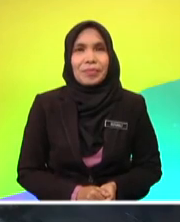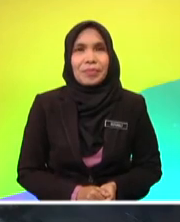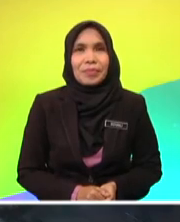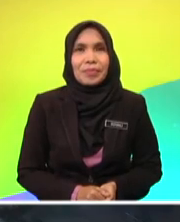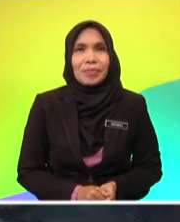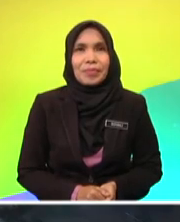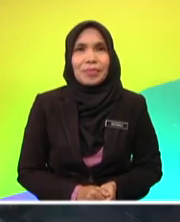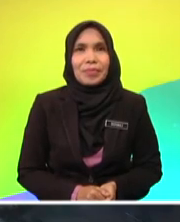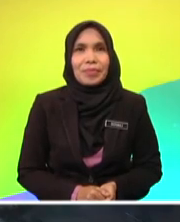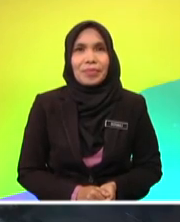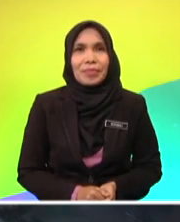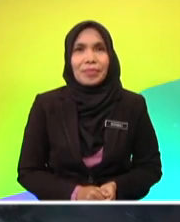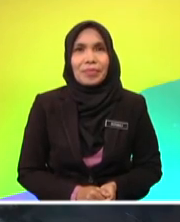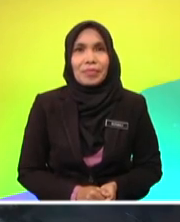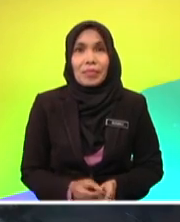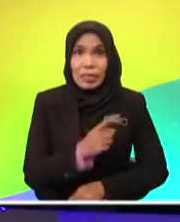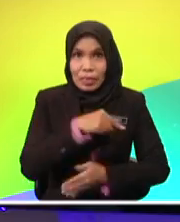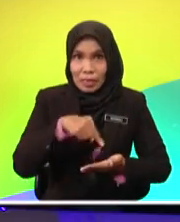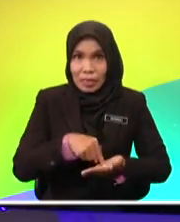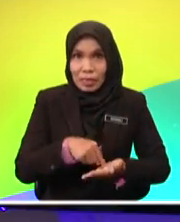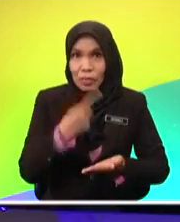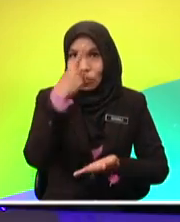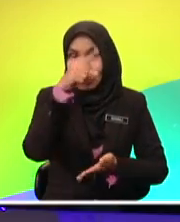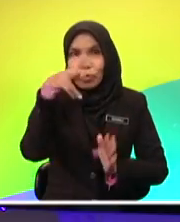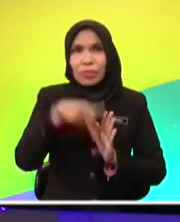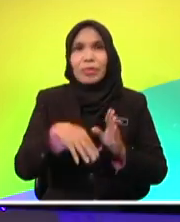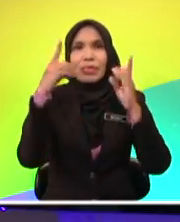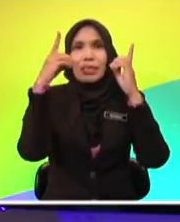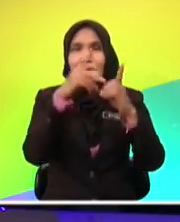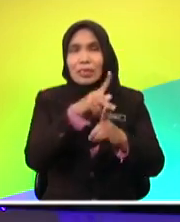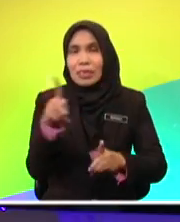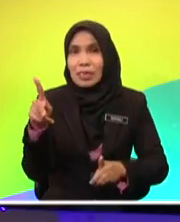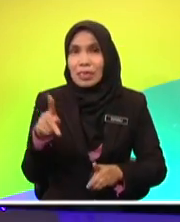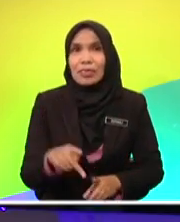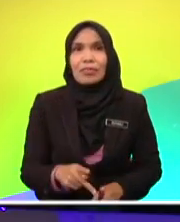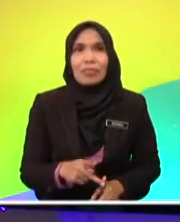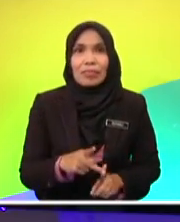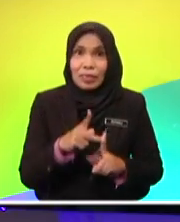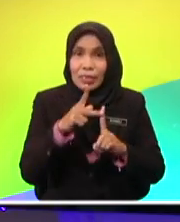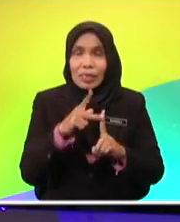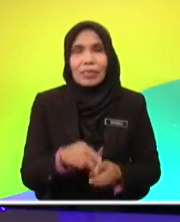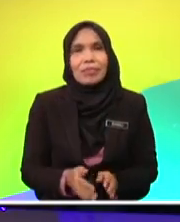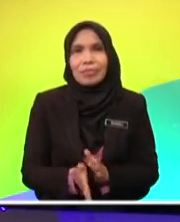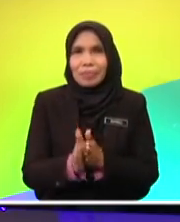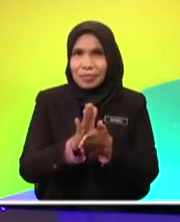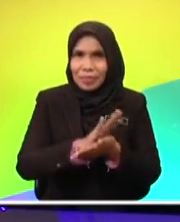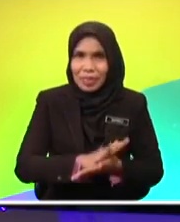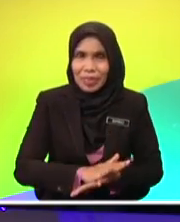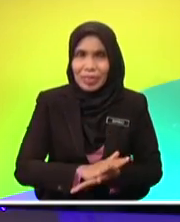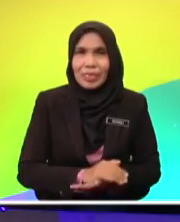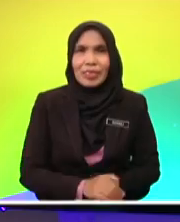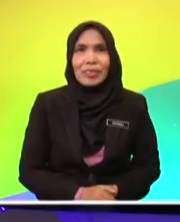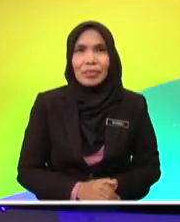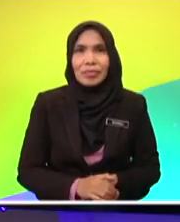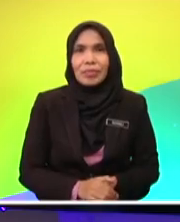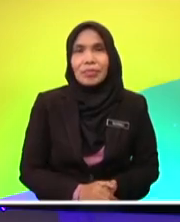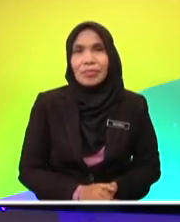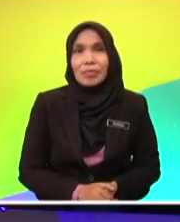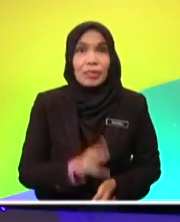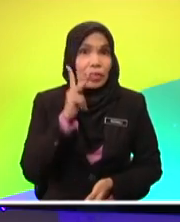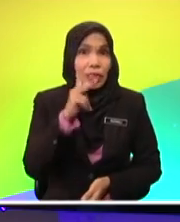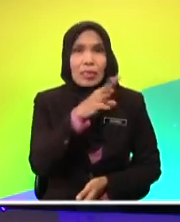slot pendidikan khas untuk murid-murid di sekolah menengah rendah, jadi saya dan juga guru-guru